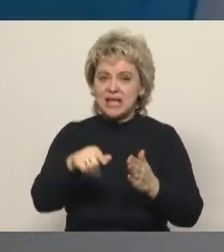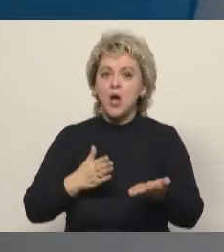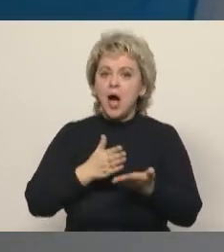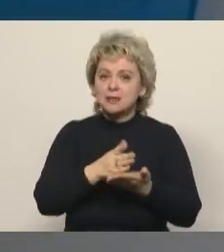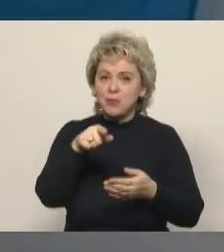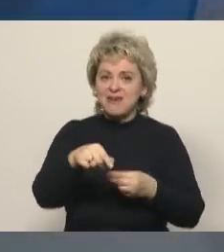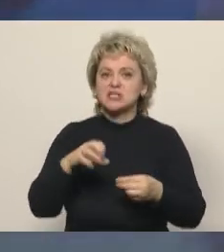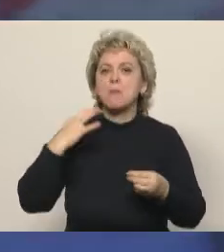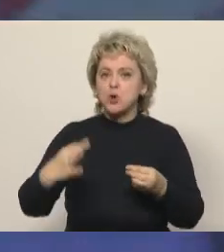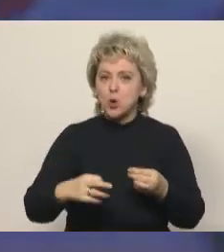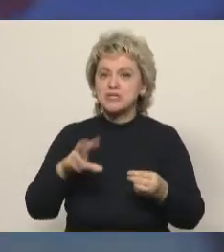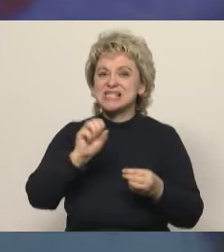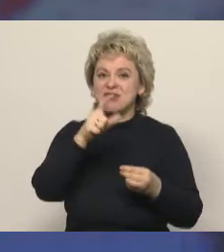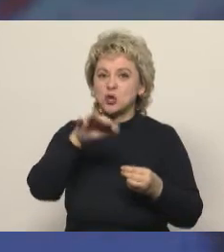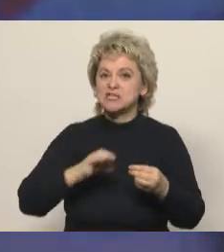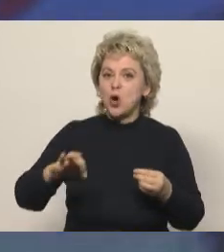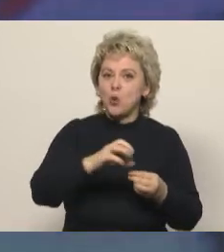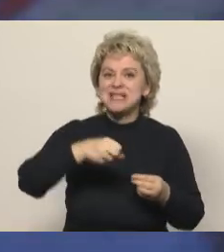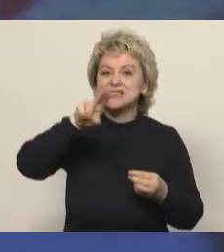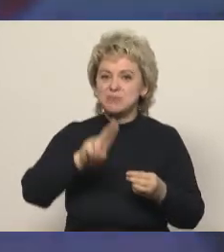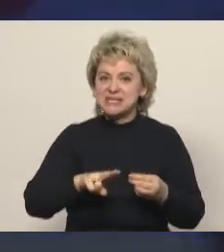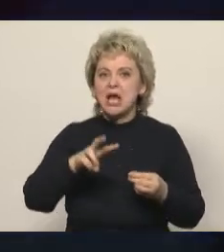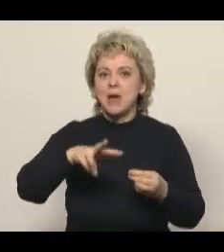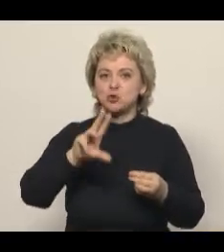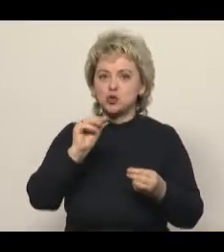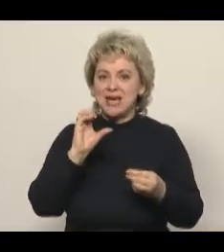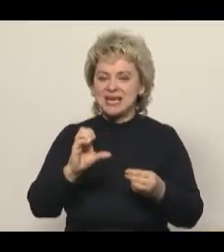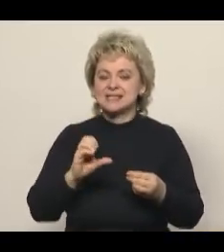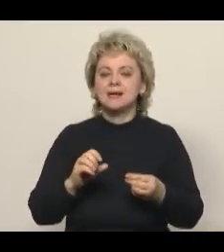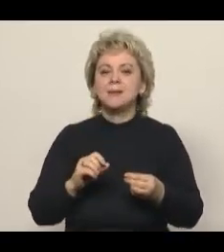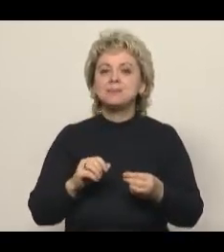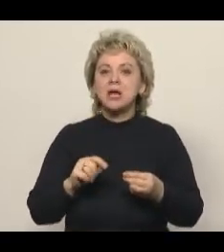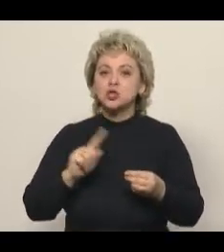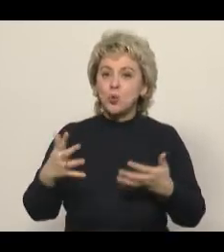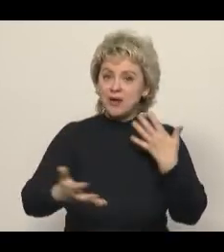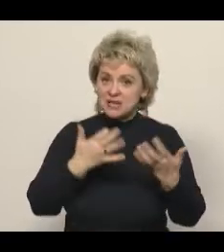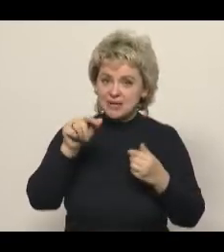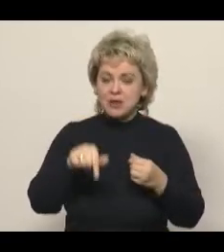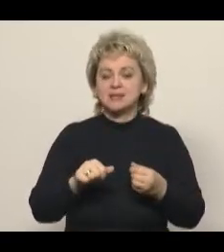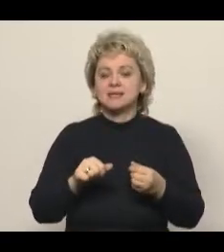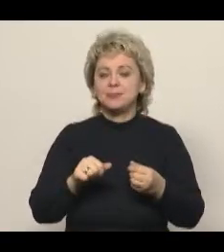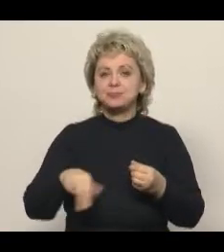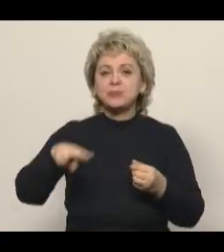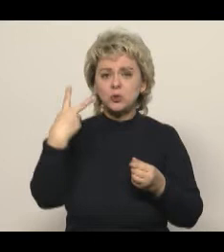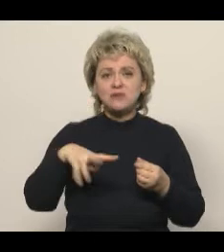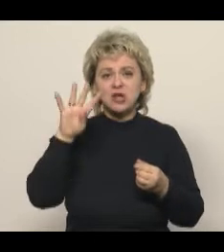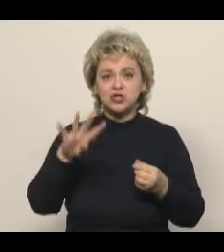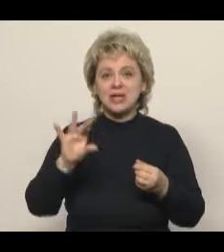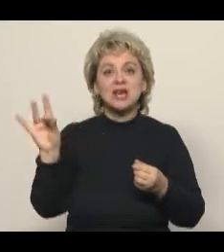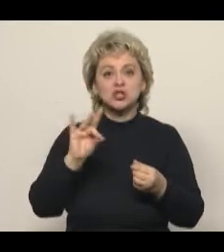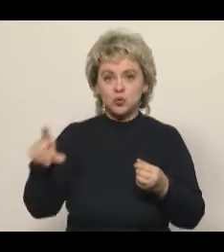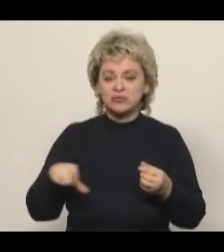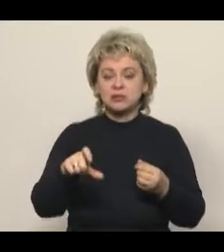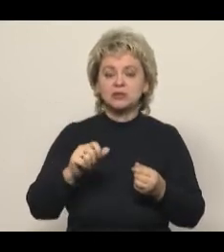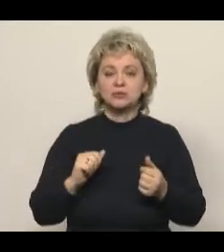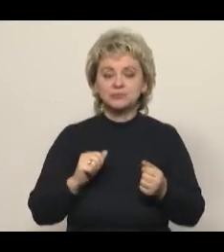отправятся сотрудники прокуратуры Свердловской области и специалисты МЧС. Галина Белоусова, Евгения Слинкина, Анатолий Рашевский, Дон 24,